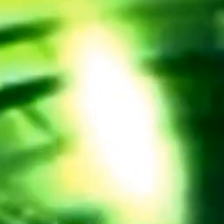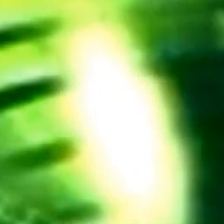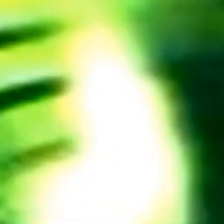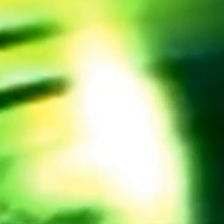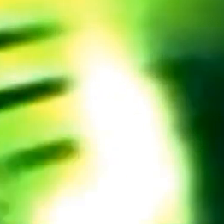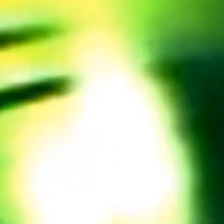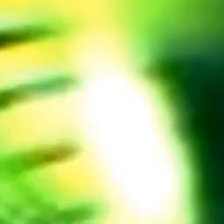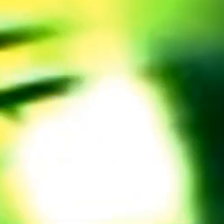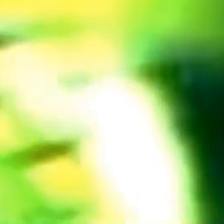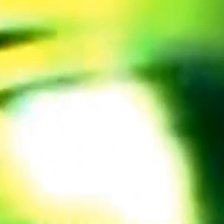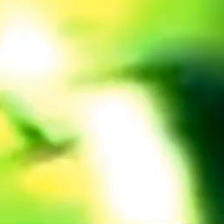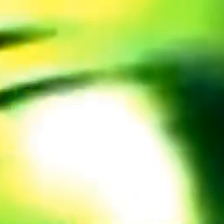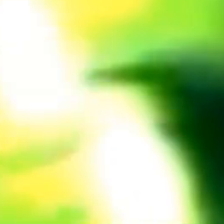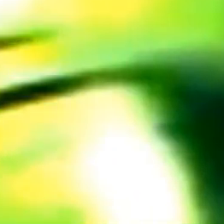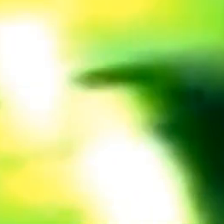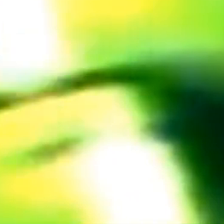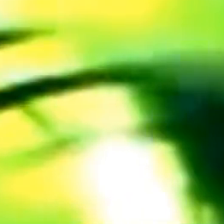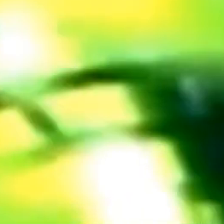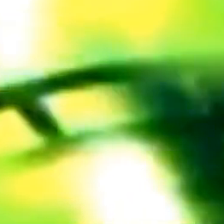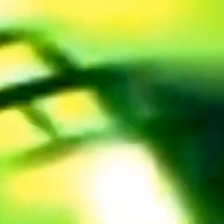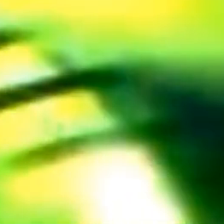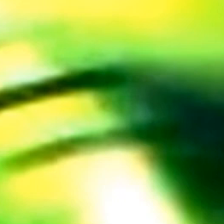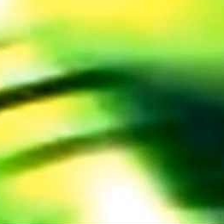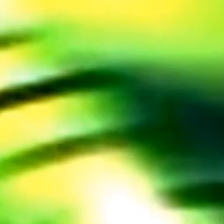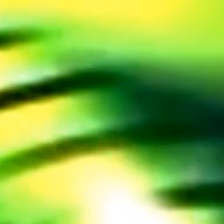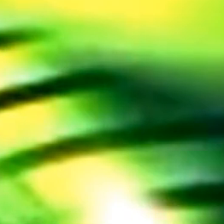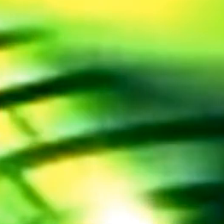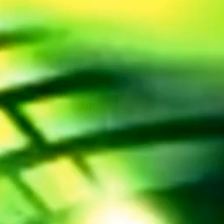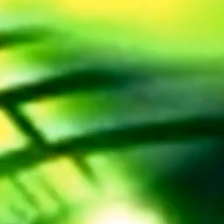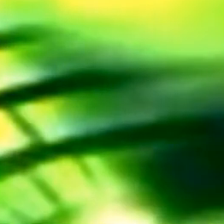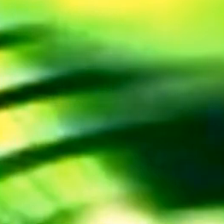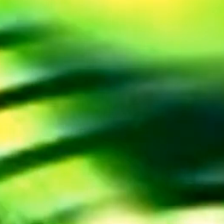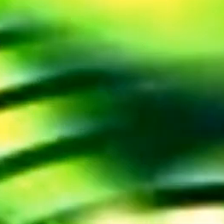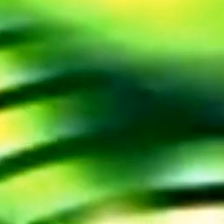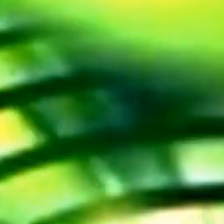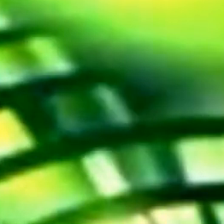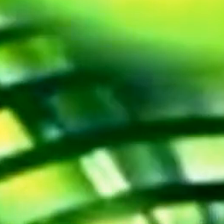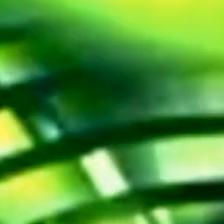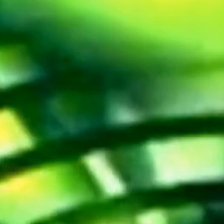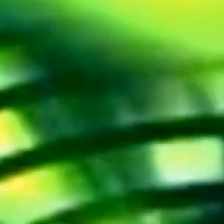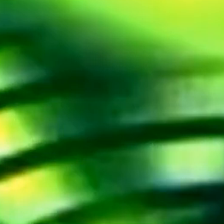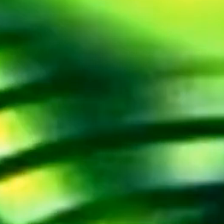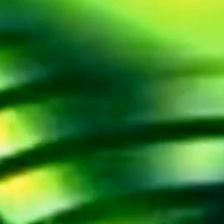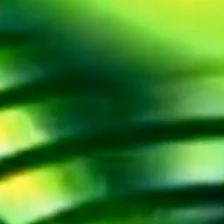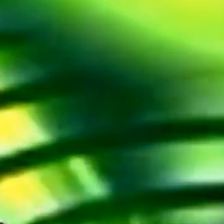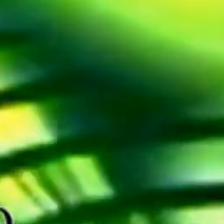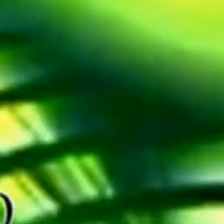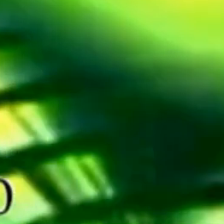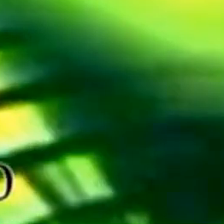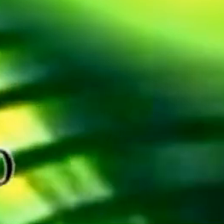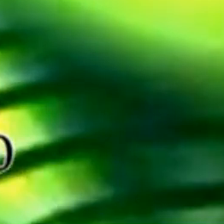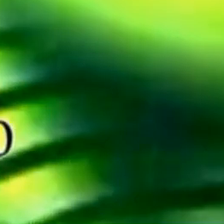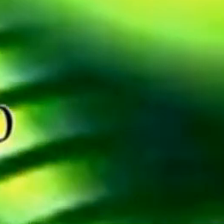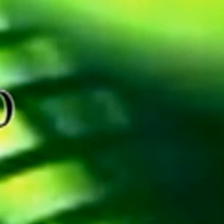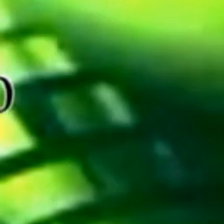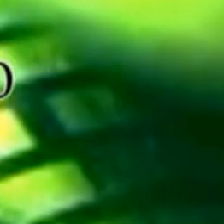tungamire apo ndapona shika nyanza mananda